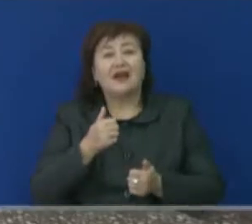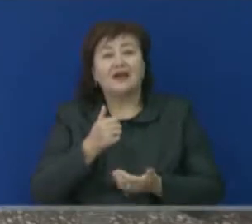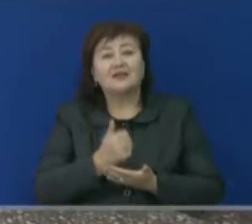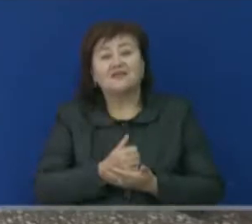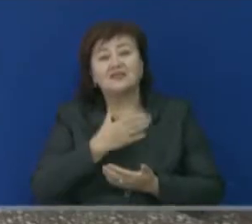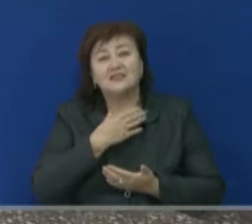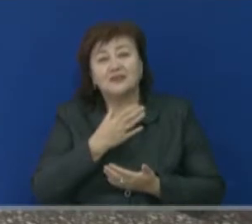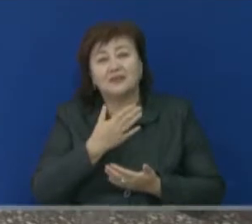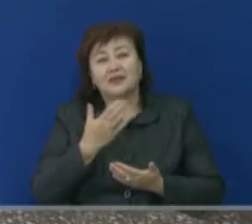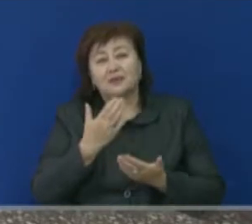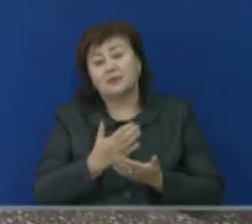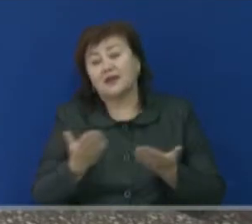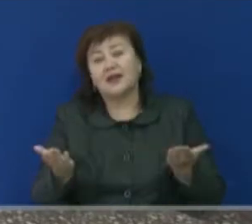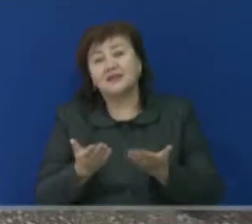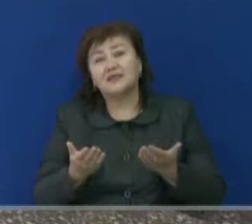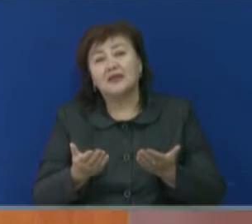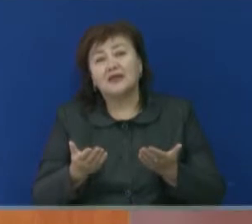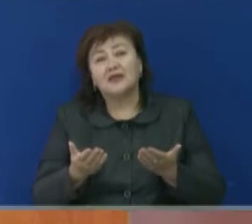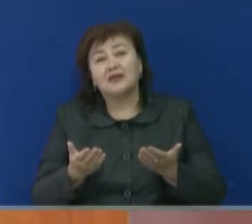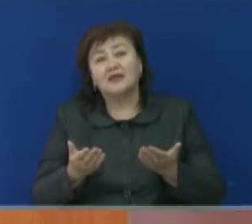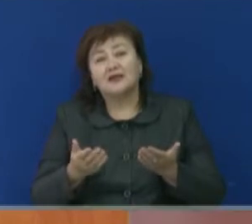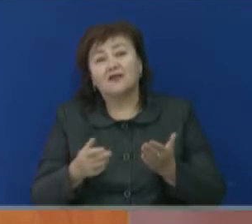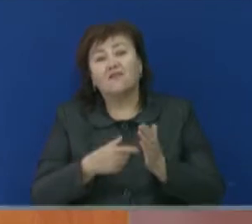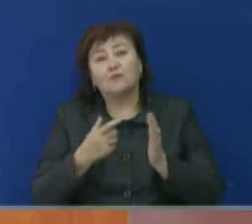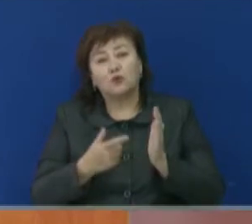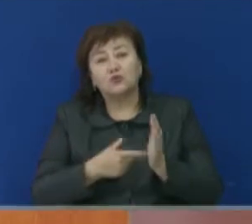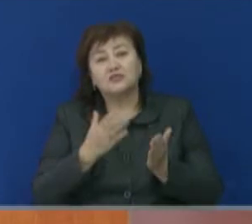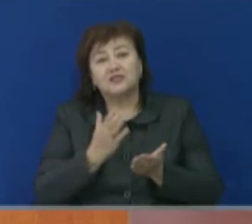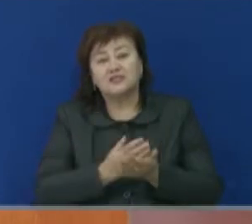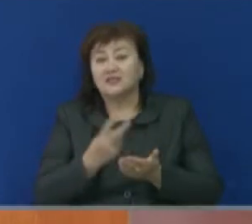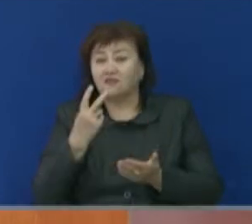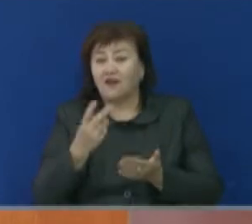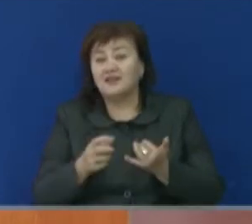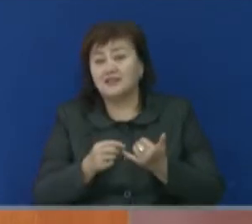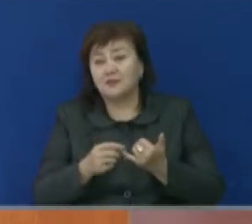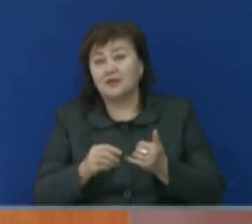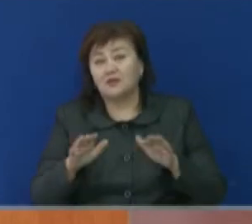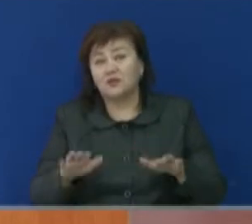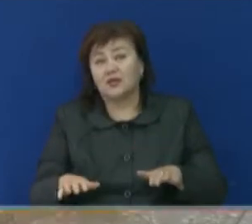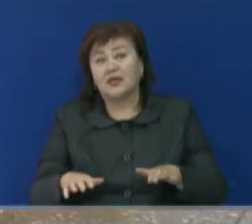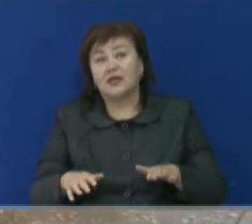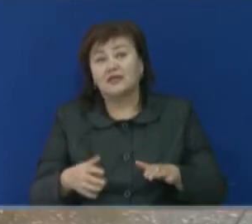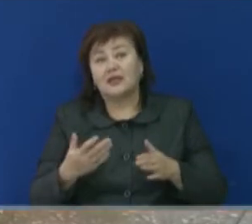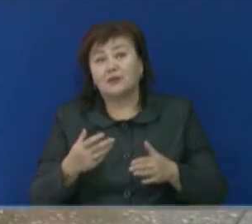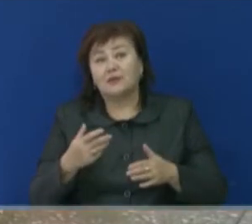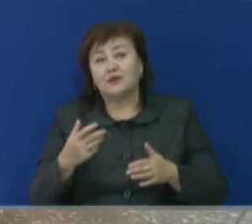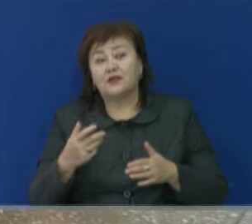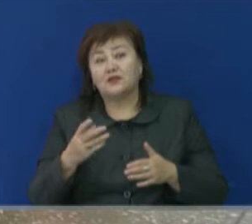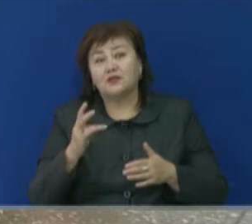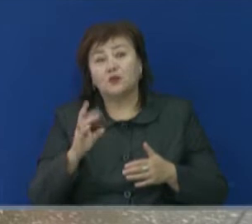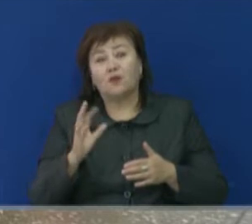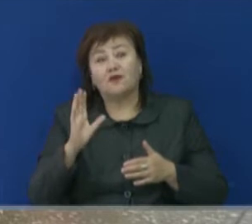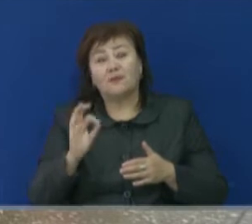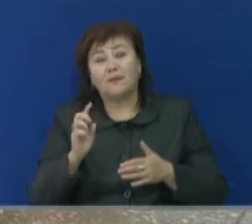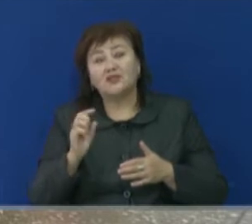құрылып, мәселені шешу жолдары қаралды. Нәтижесінде 2 жер учаскесі бөлінді. Бұлақ ауылынан 1828 гектар және Новобаженов